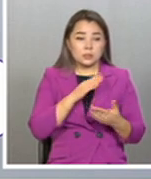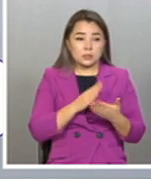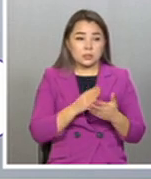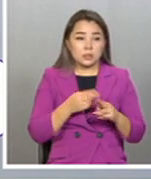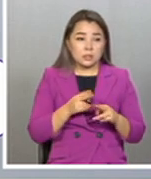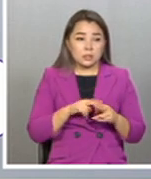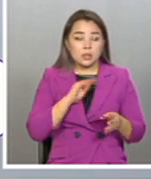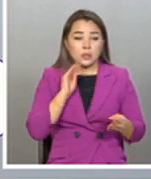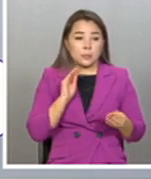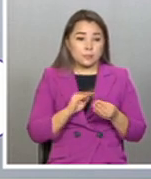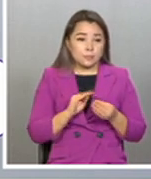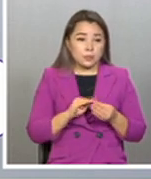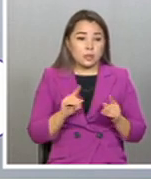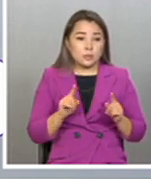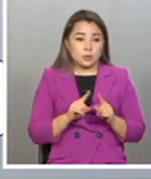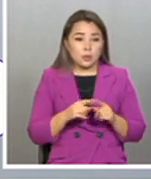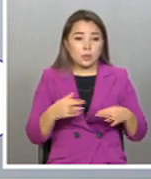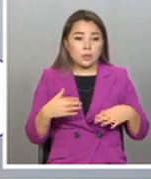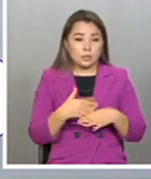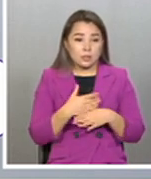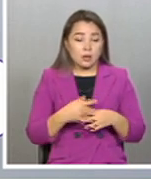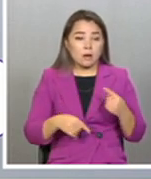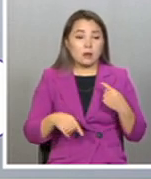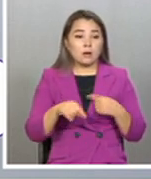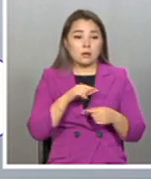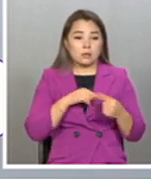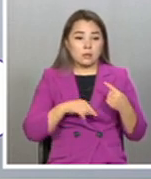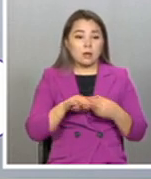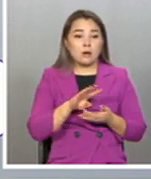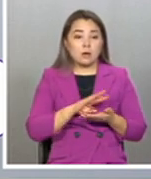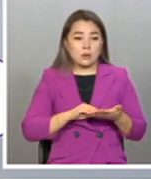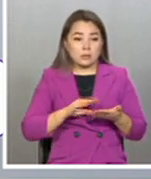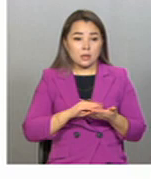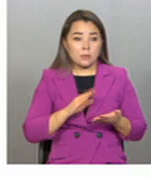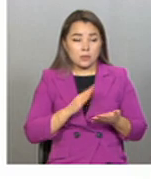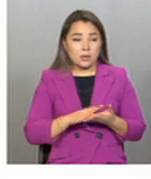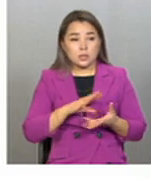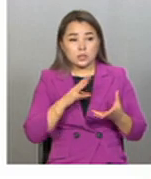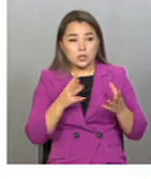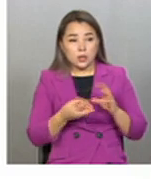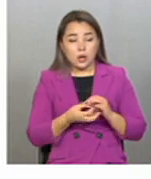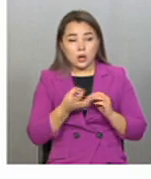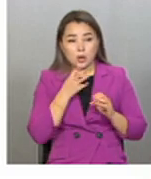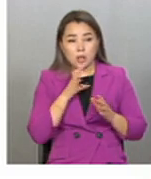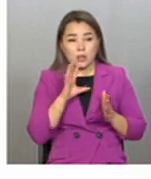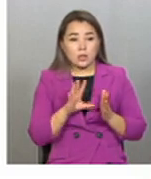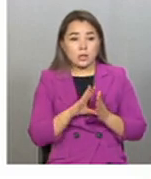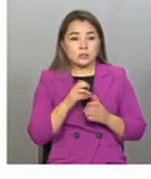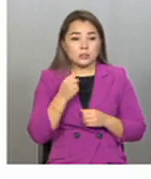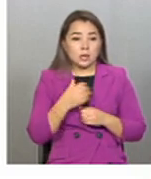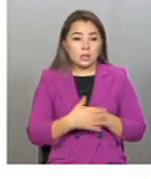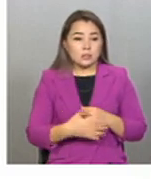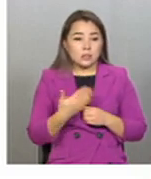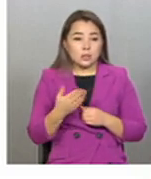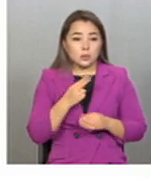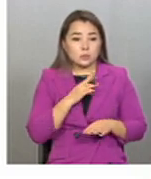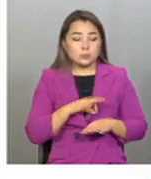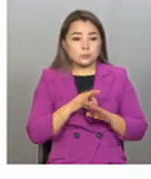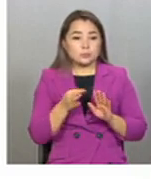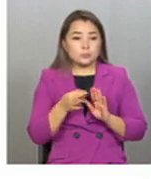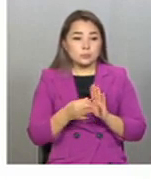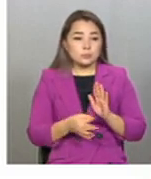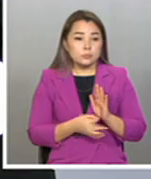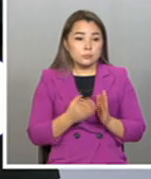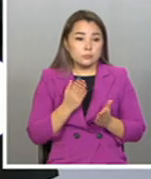қалыпты қозғалы отырып, қайталана береді. Демек, бұл жалпылама жылу электростанциясының жұмыс істеу принципі болып